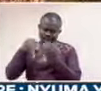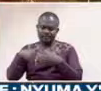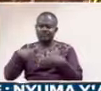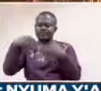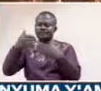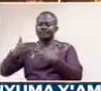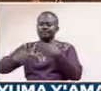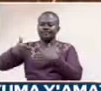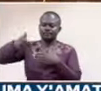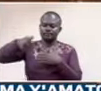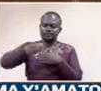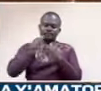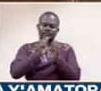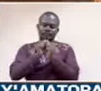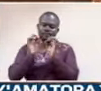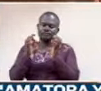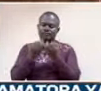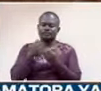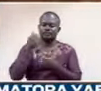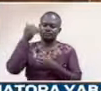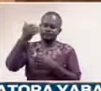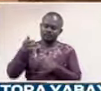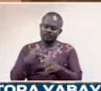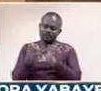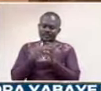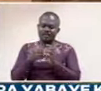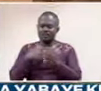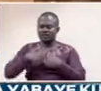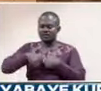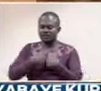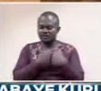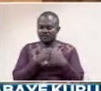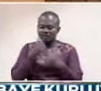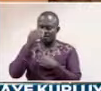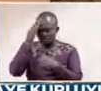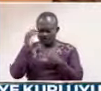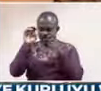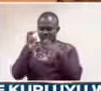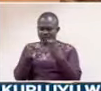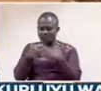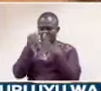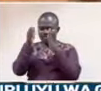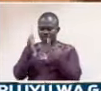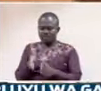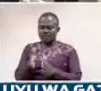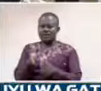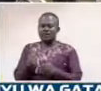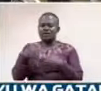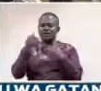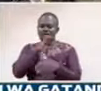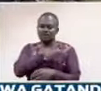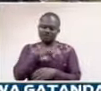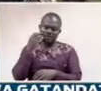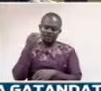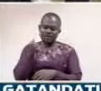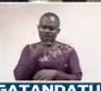yatanzwe n'abaturanyi be ndetse naho mu muryango we nyuma kandi yo kugirana amakimbirane bikaza kumenyekana ko hari umuntu wahabwaga umushahara buri